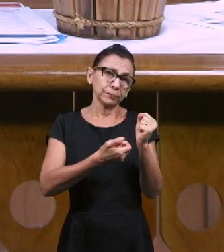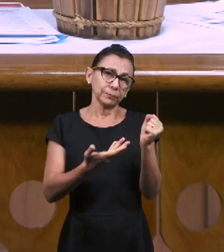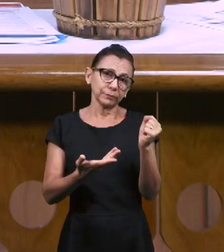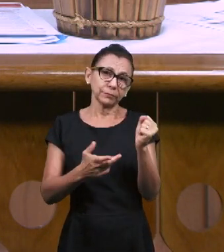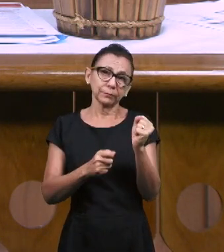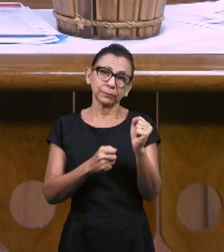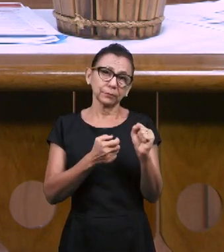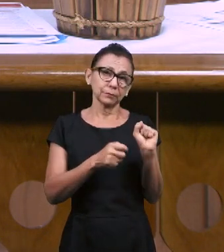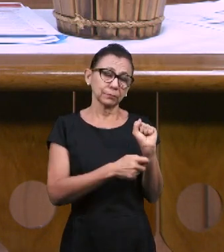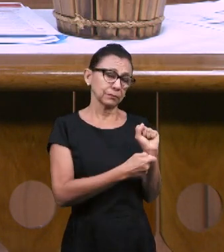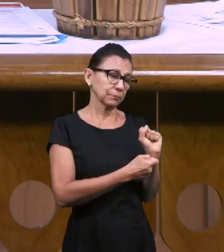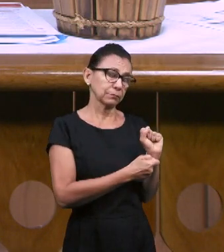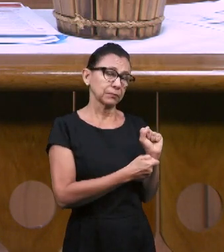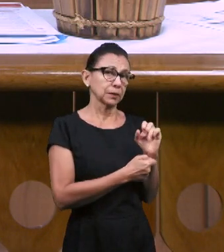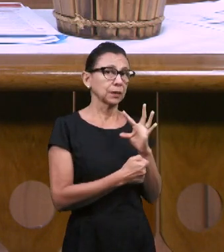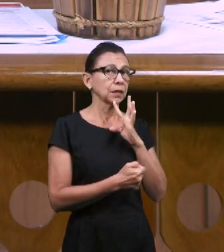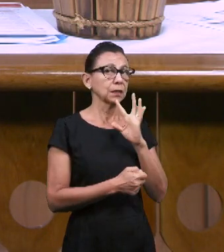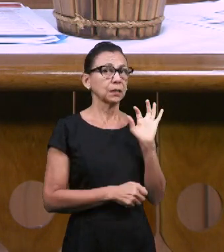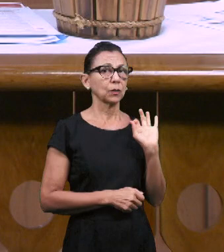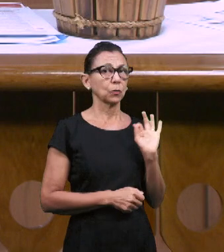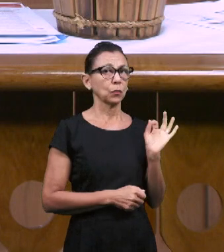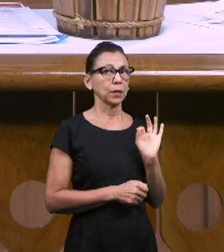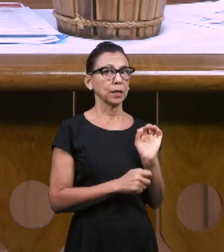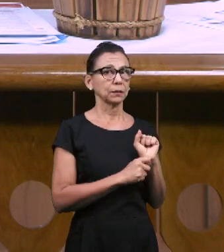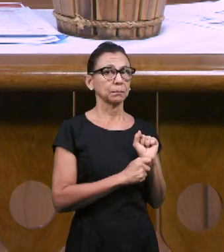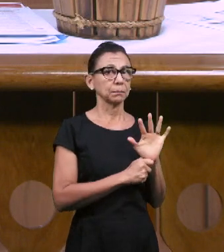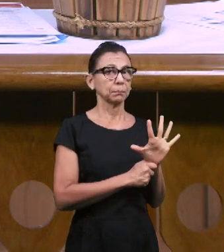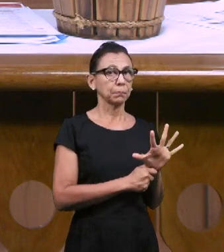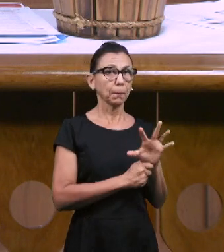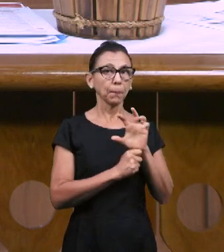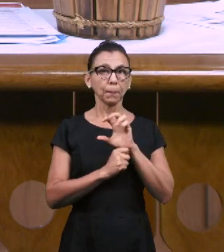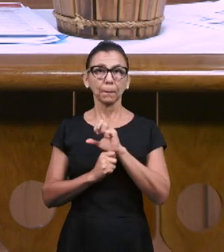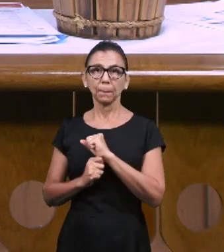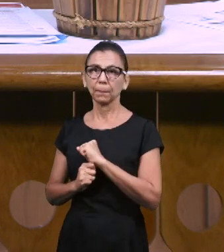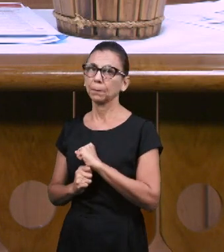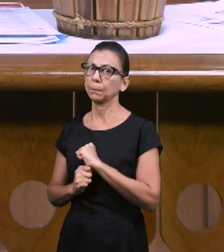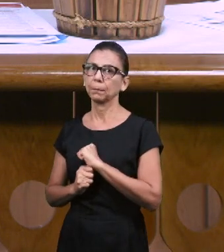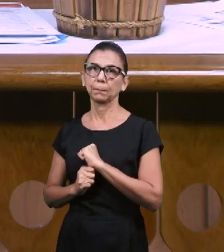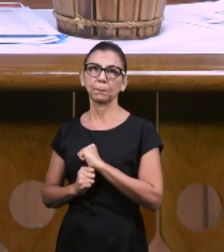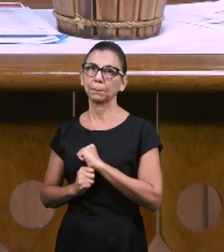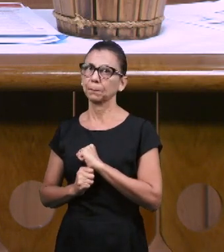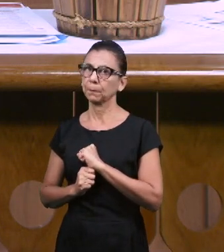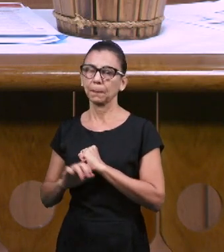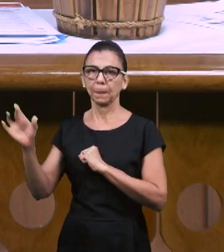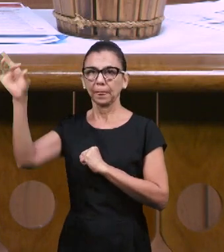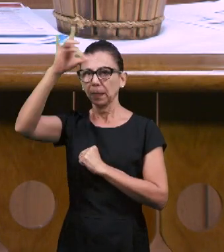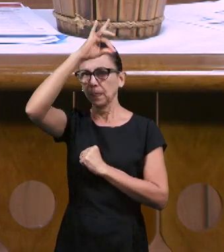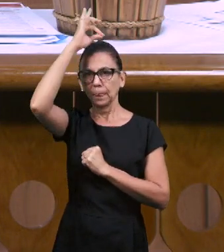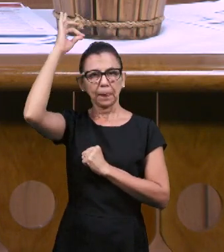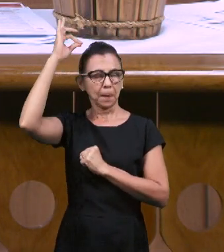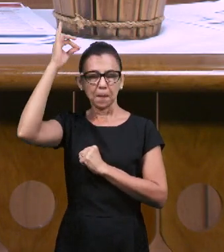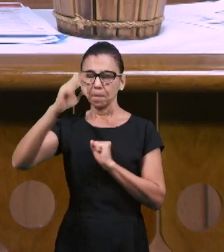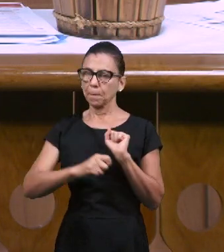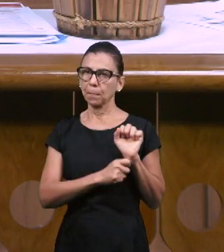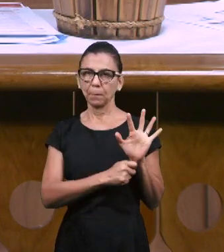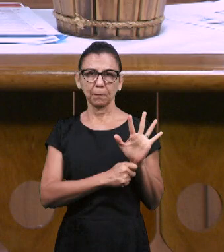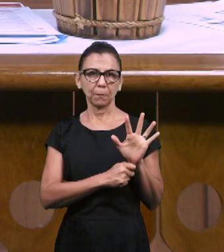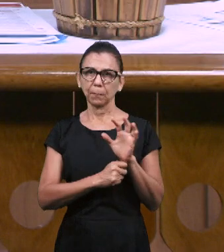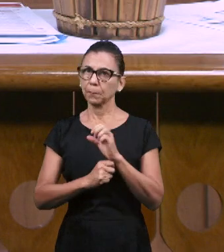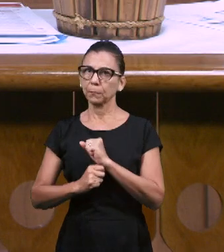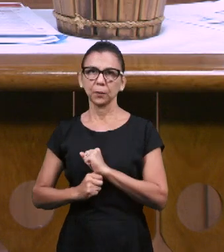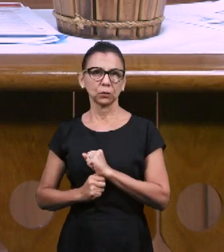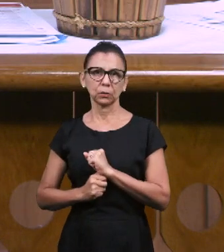monde n'a pas été révélé par le Saint-Esprit. Donc regardez, ça,